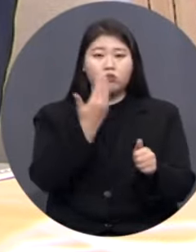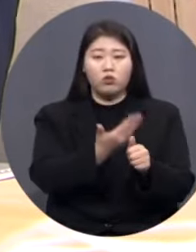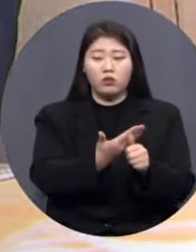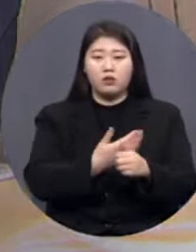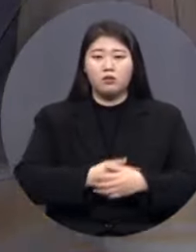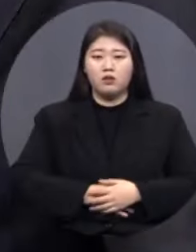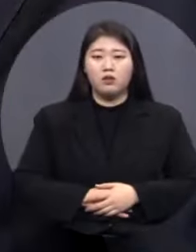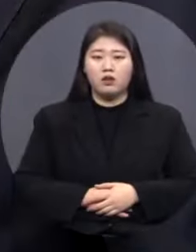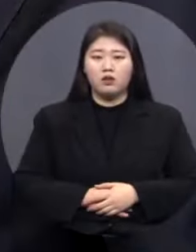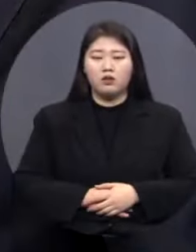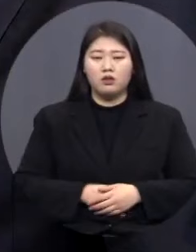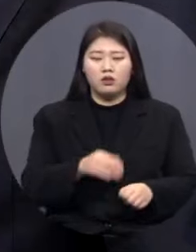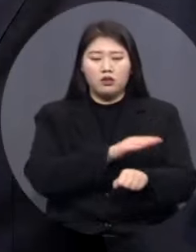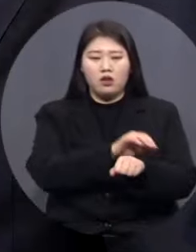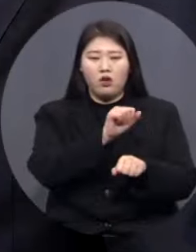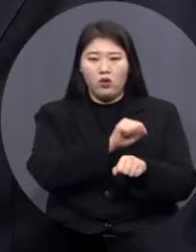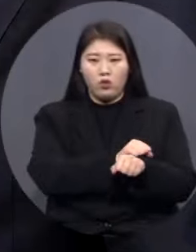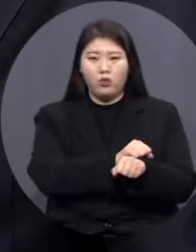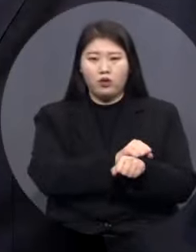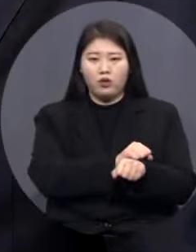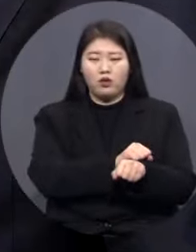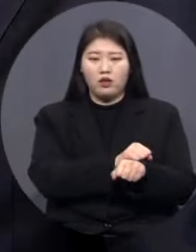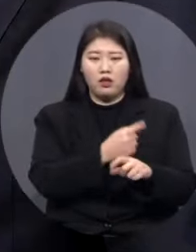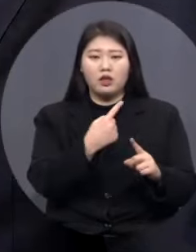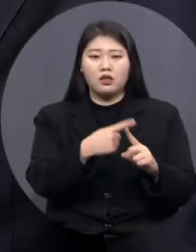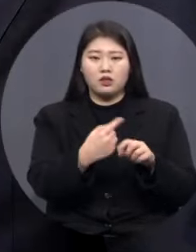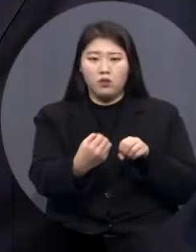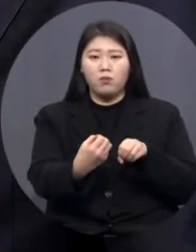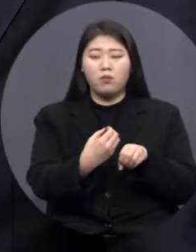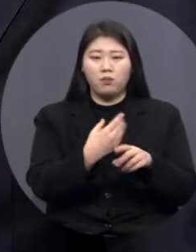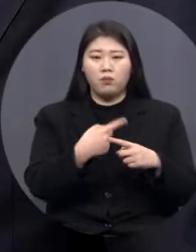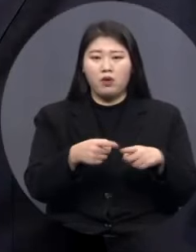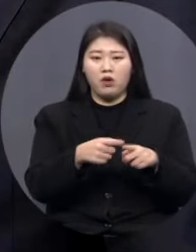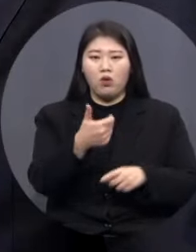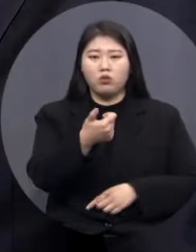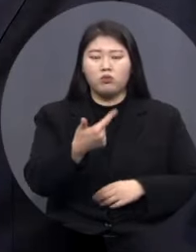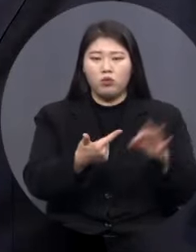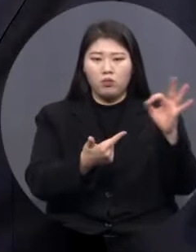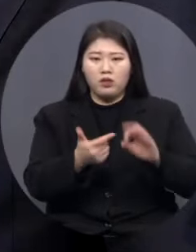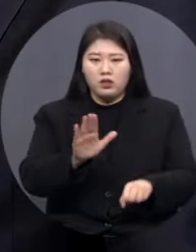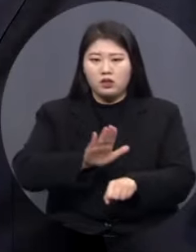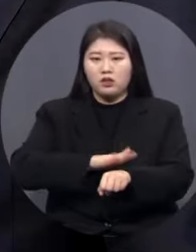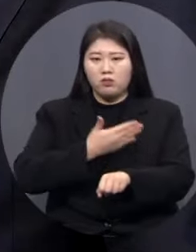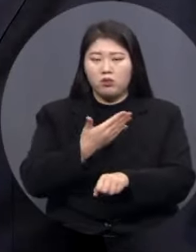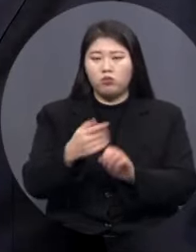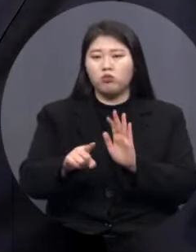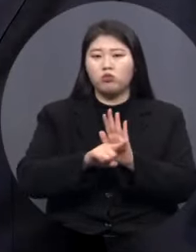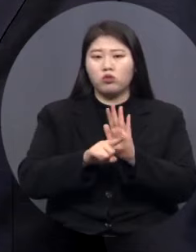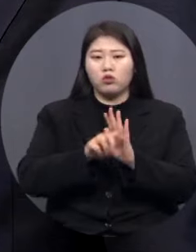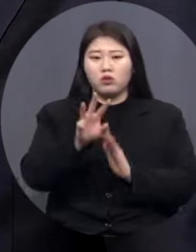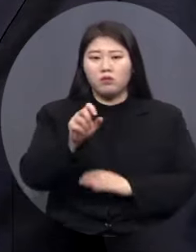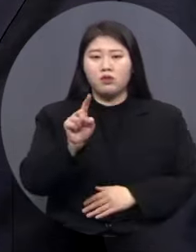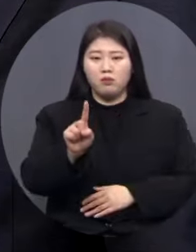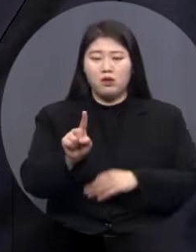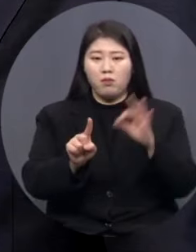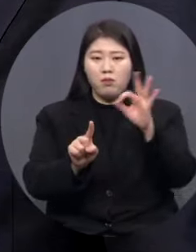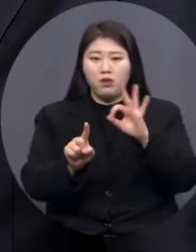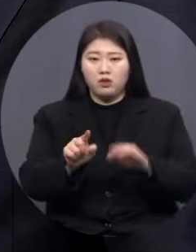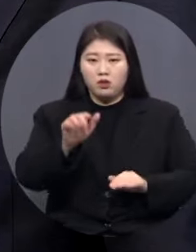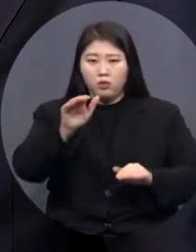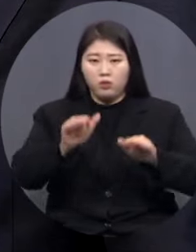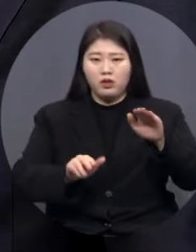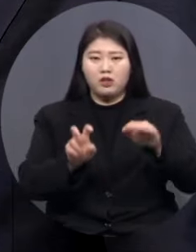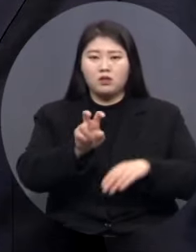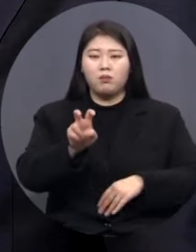물어봤습니다 잘하고 있다는 긍정 평가가 56% 잘못하고 있다는 부정 평가 31% 다